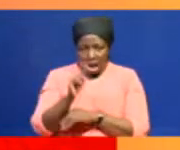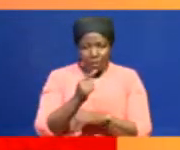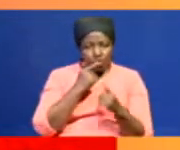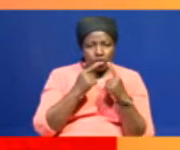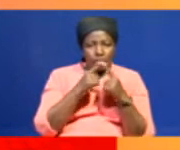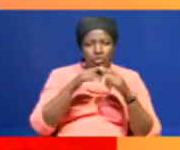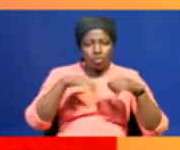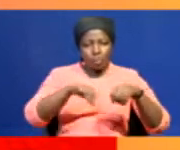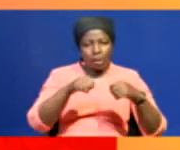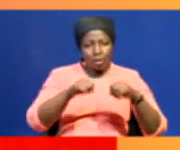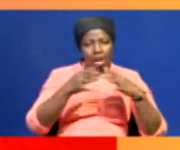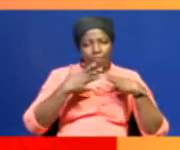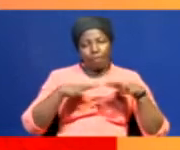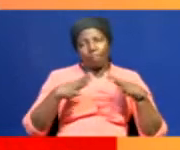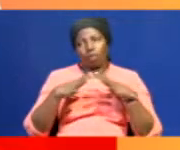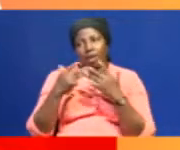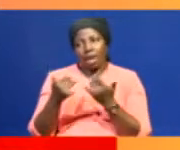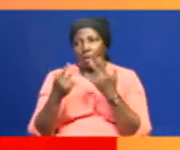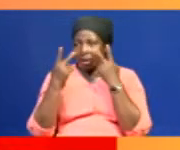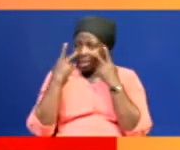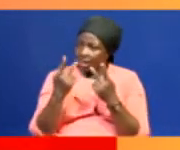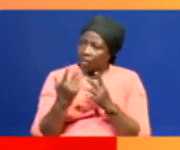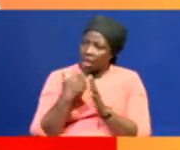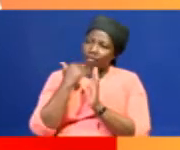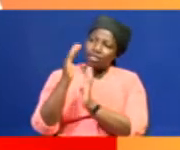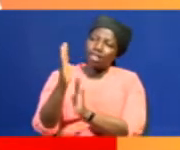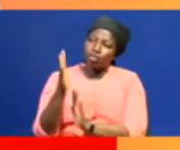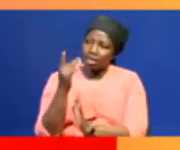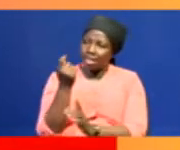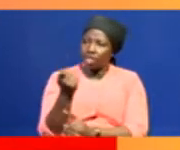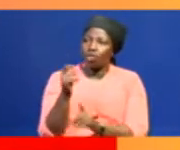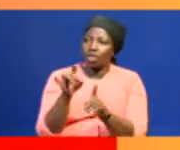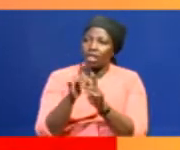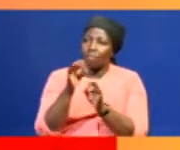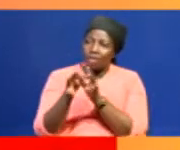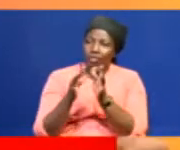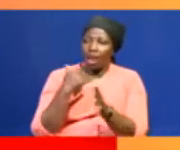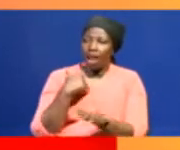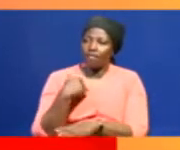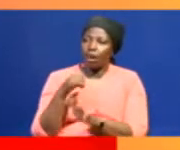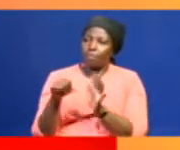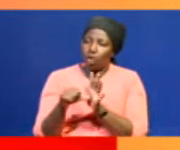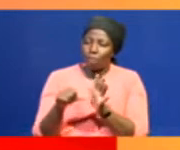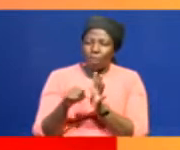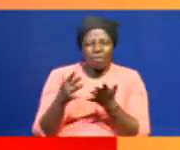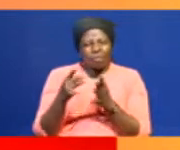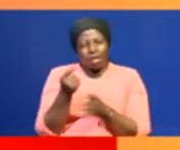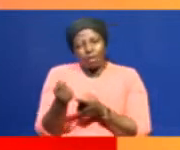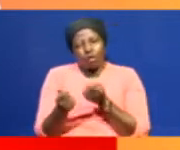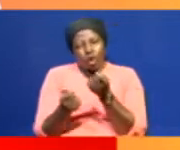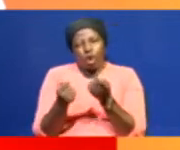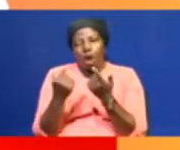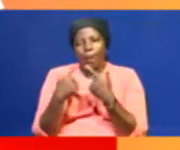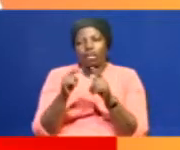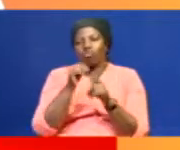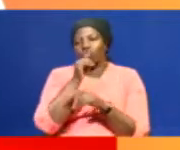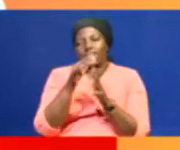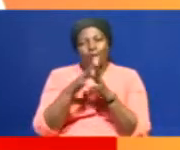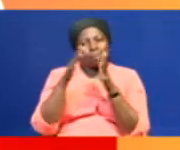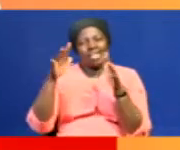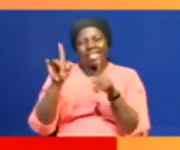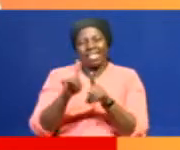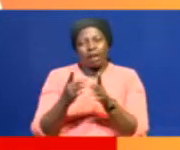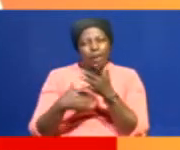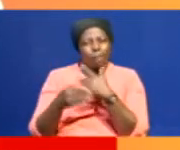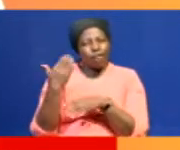watu wa bodaboda, at least tunaona kuna usalama kidogo, hata kama kutakuwa na fujo pengine ni kidogo tu, lakini haiwezi kuwa to extend penye ilikuwa